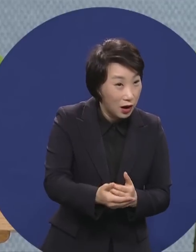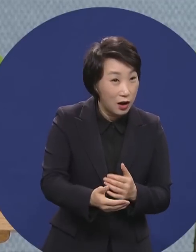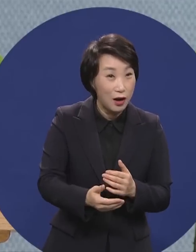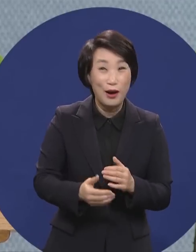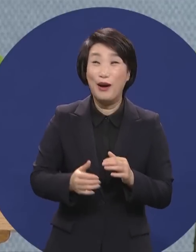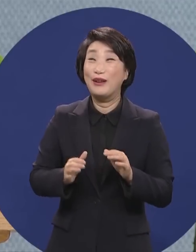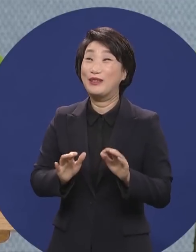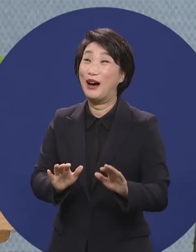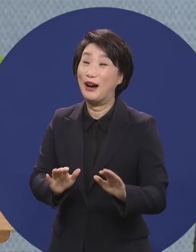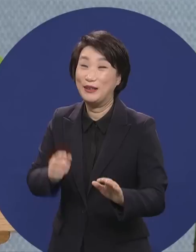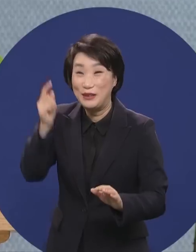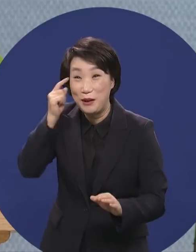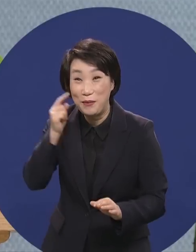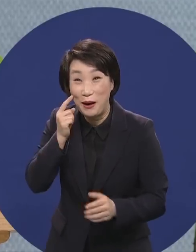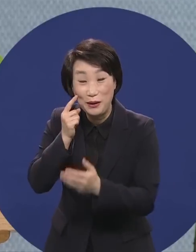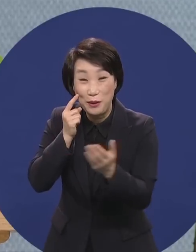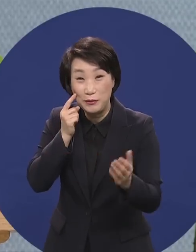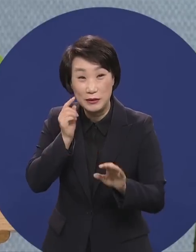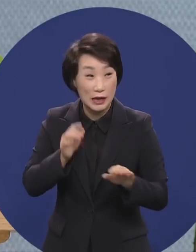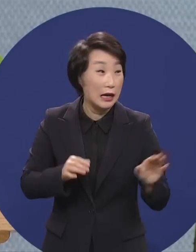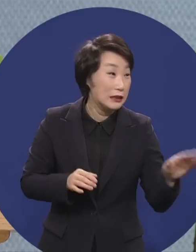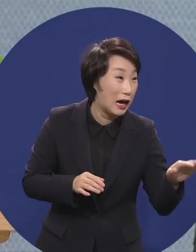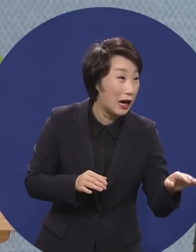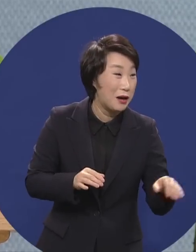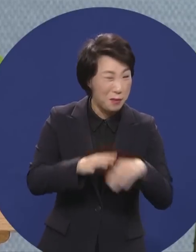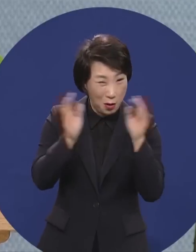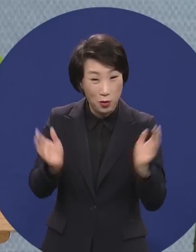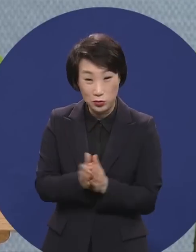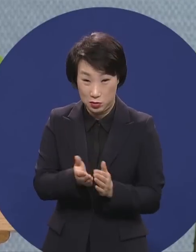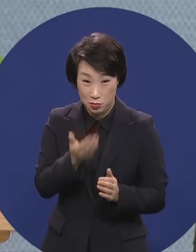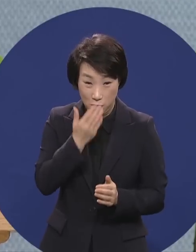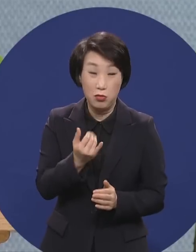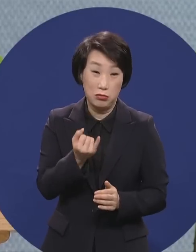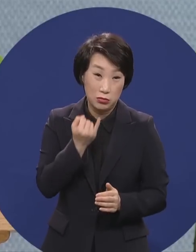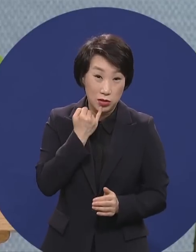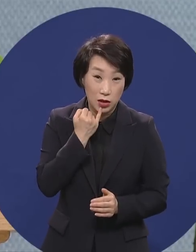아니 그냥 야, 다 먹되